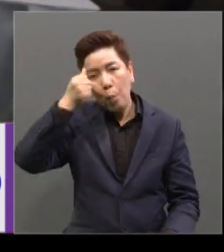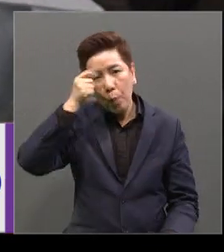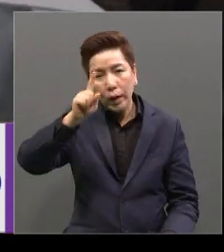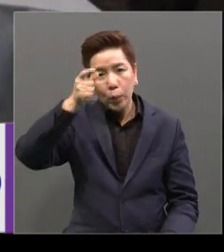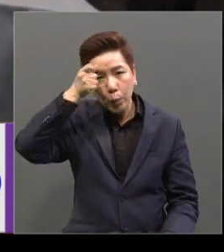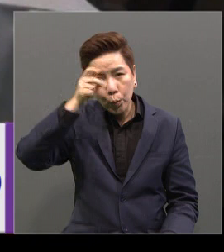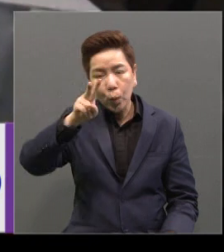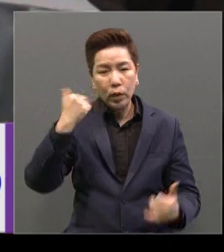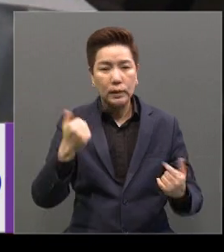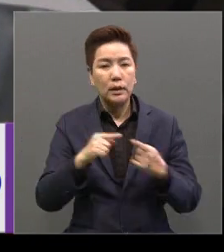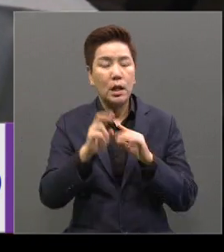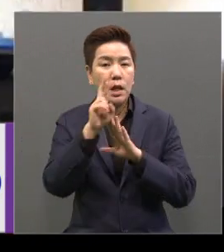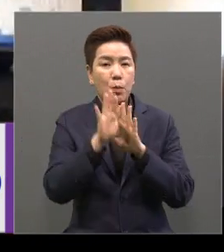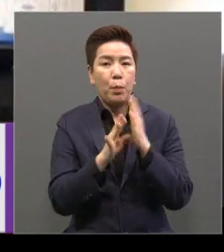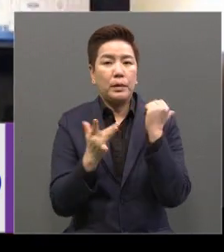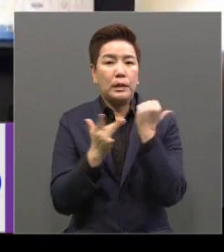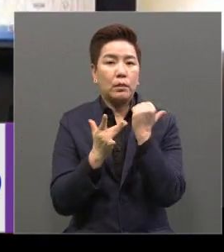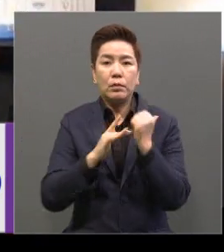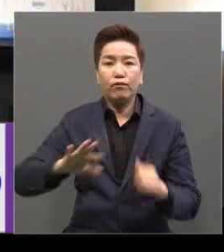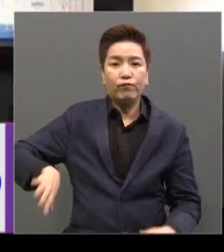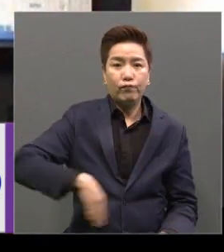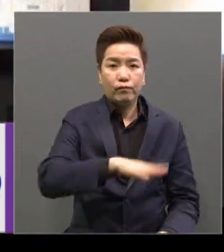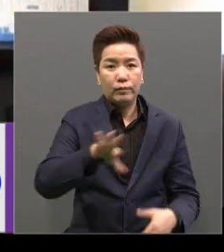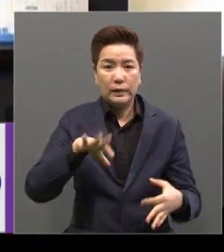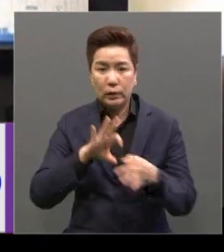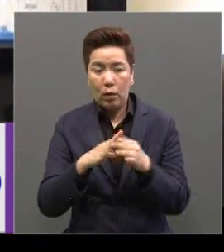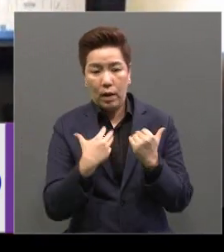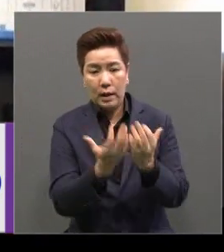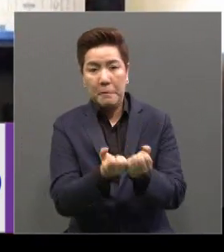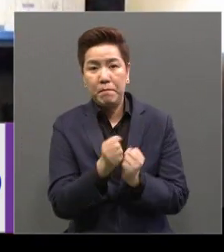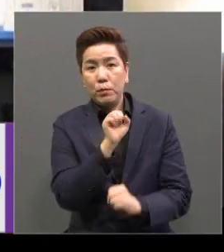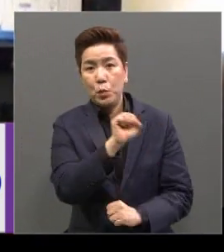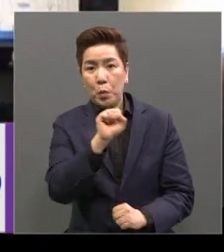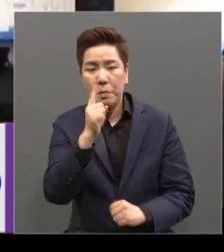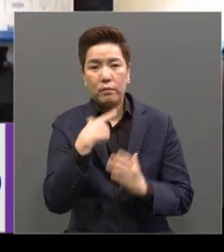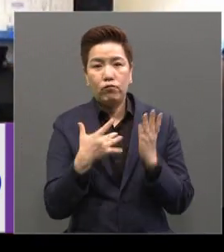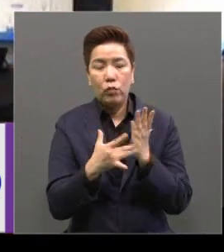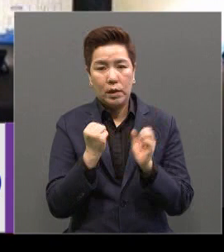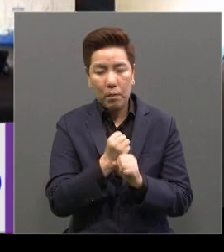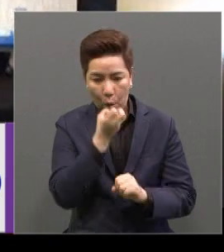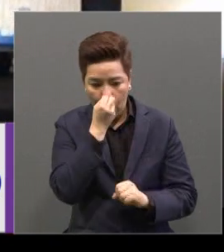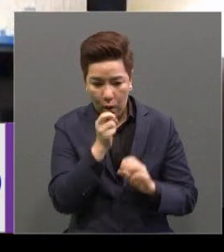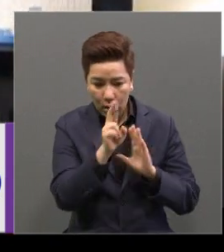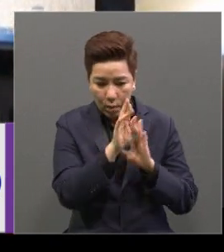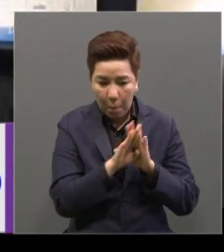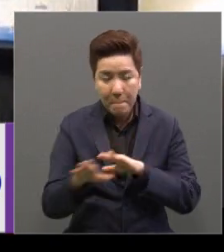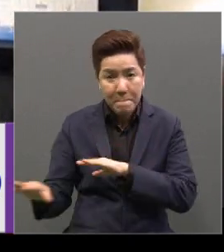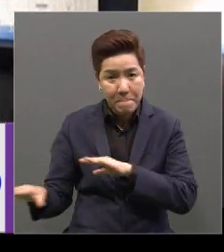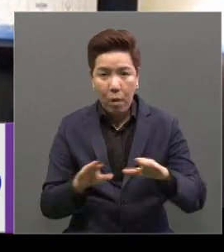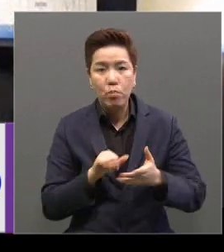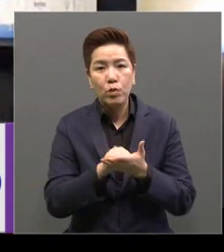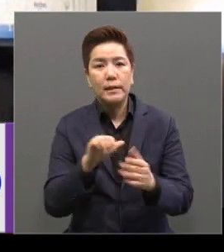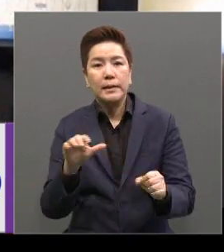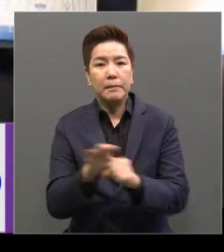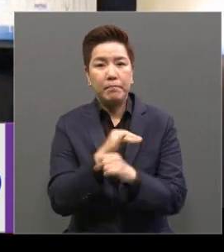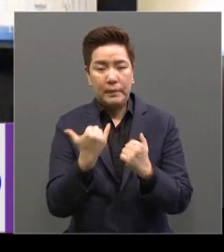วันขณะที่ระบบสารสนเทศของสำนักงานที่เกี่ยวข้องกับการรับรายงานตัวตอนนี้ได้ดำเนินการทดสอบระบบและพร้อมให้บริการ